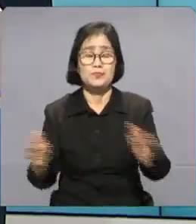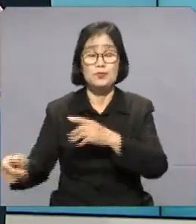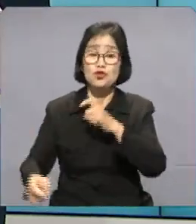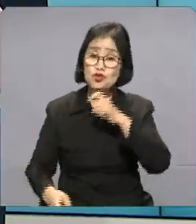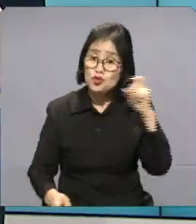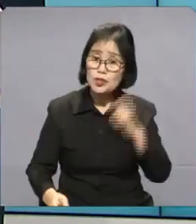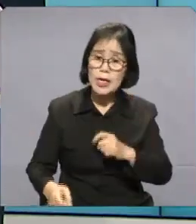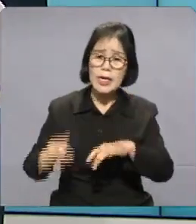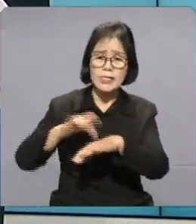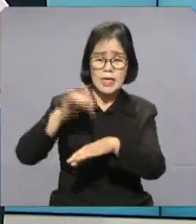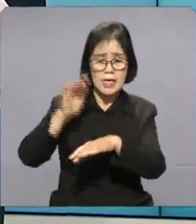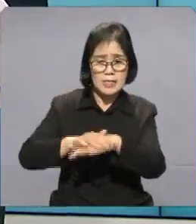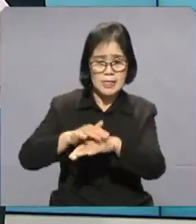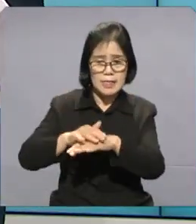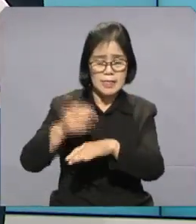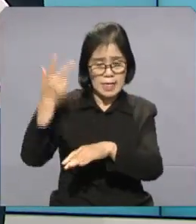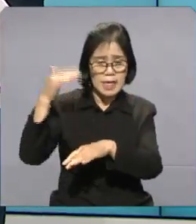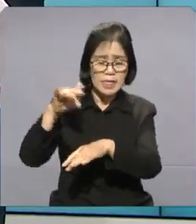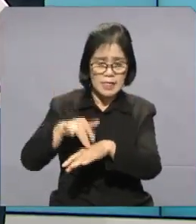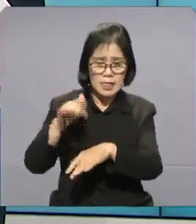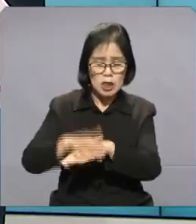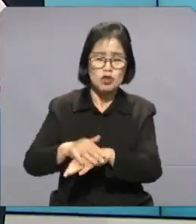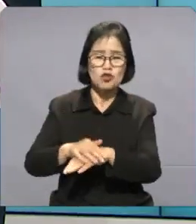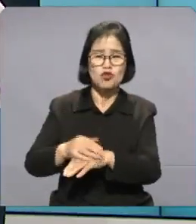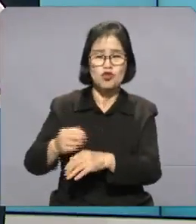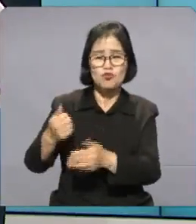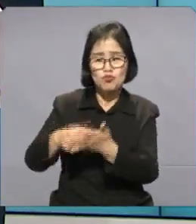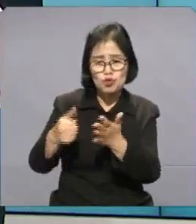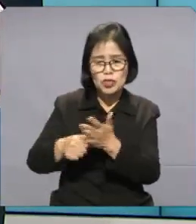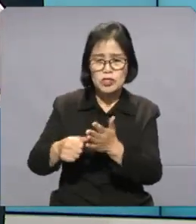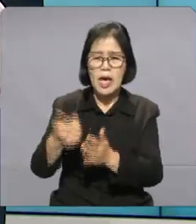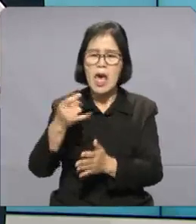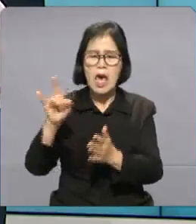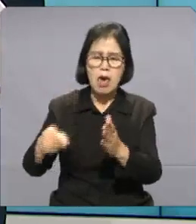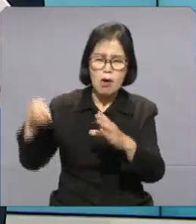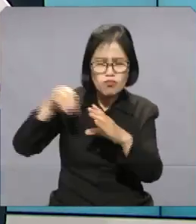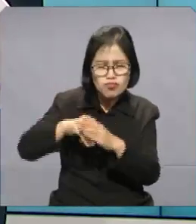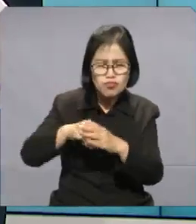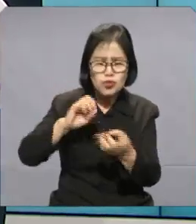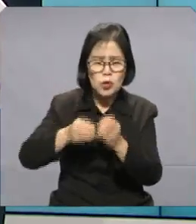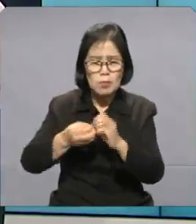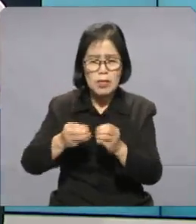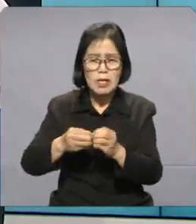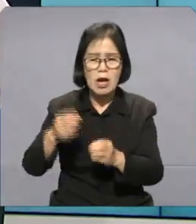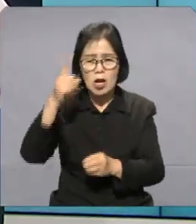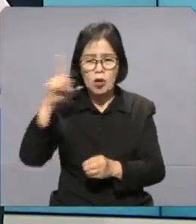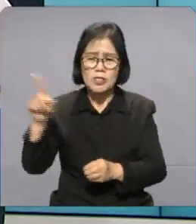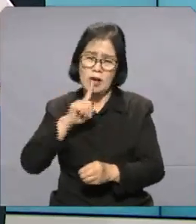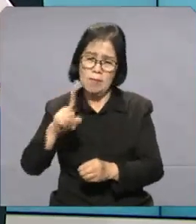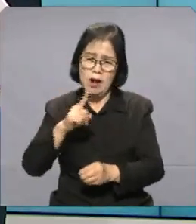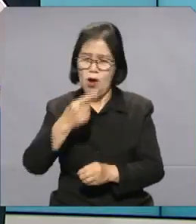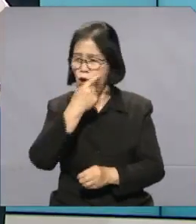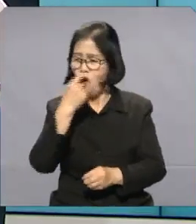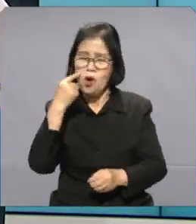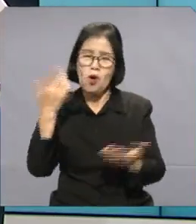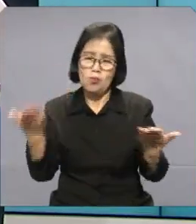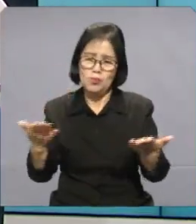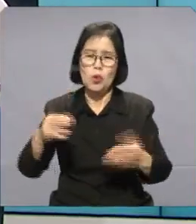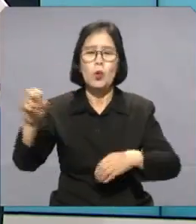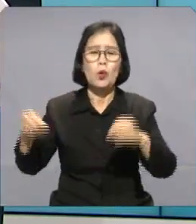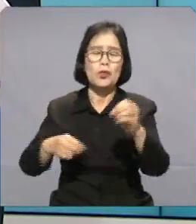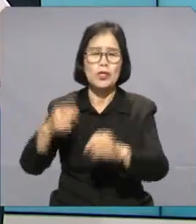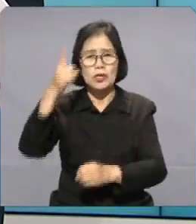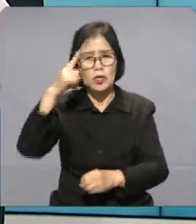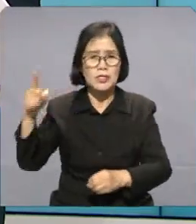우크라이나가 재래식 무기에 핵무기를 조합하고 있다는 러시아 주장이 사실 무근인 것으로 드러났습니다. 오히려 러시아의 핵